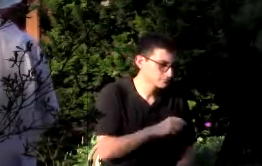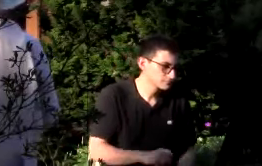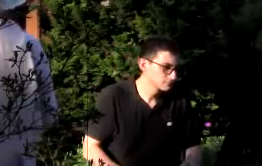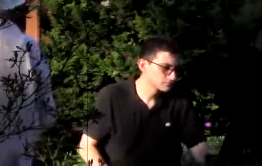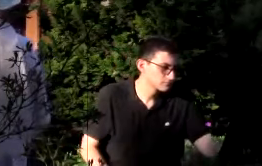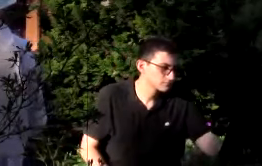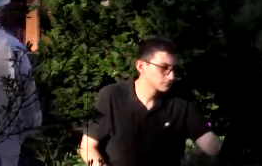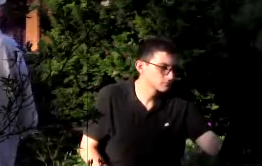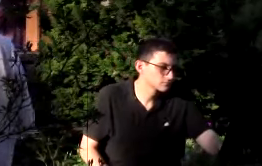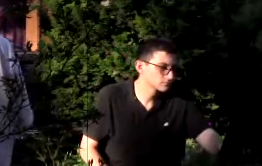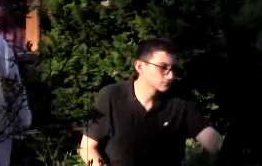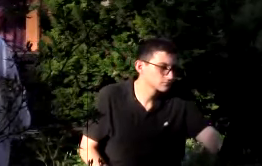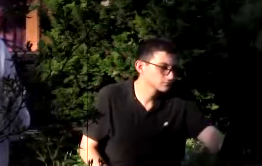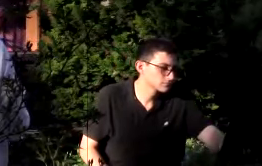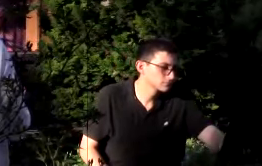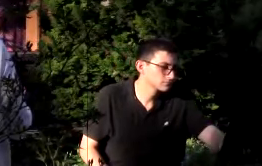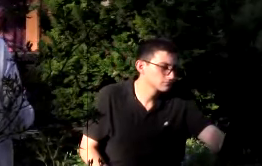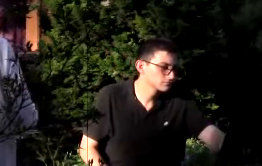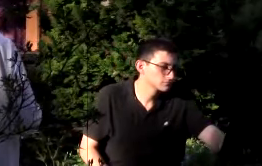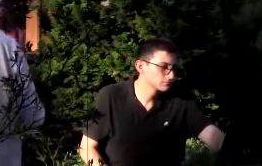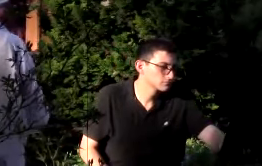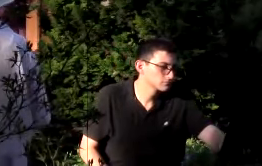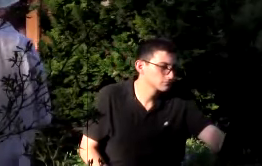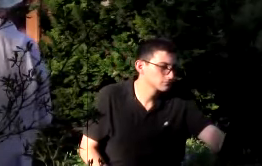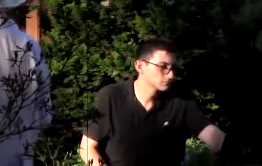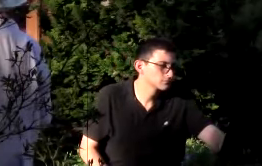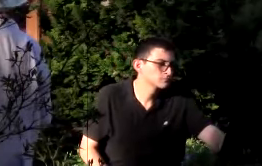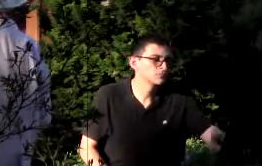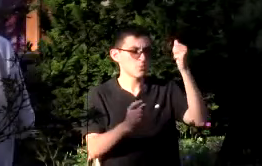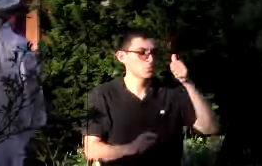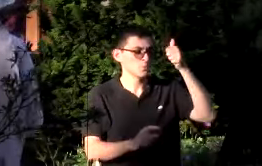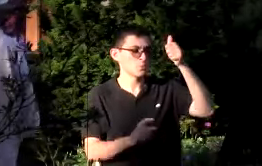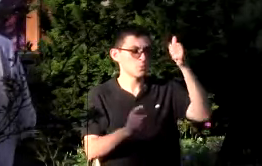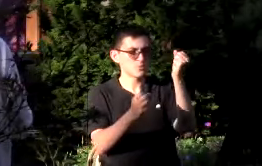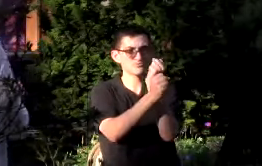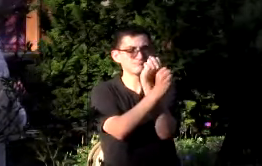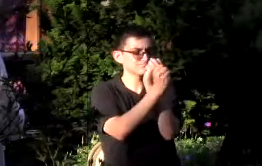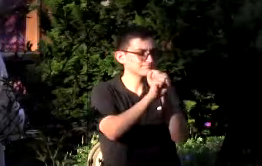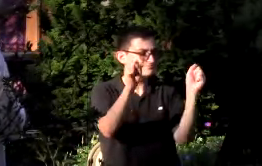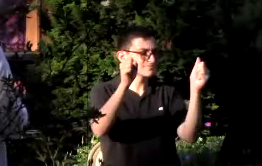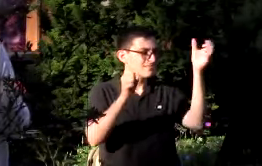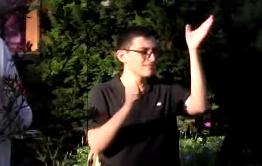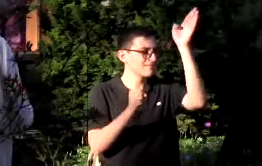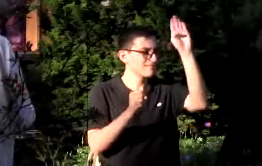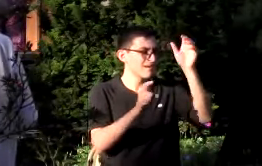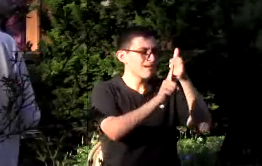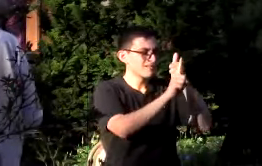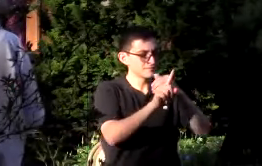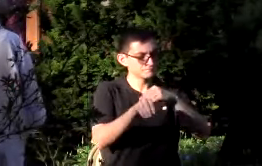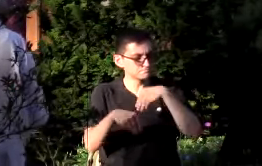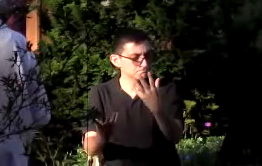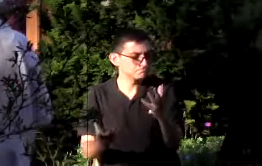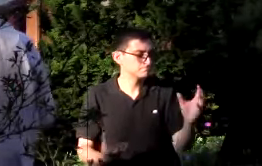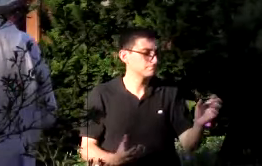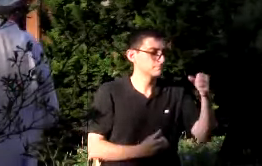גבורות, ומדומה לך, מלך ממית ומחיה,